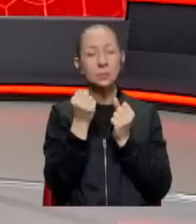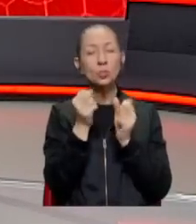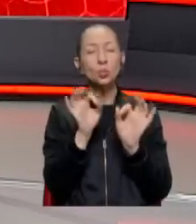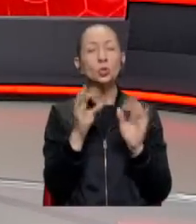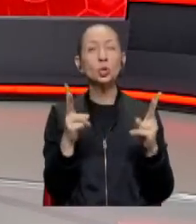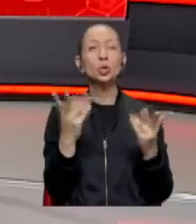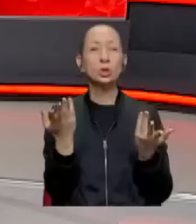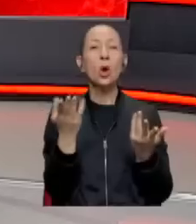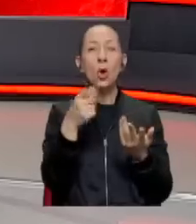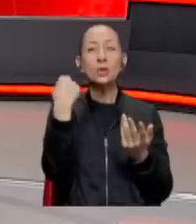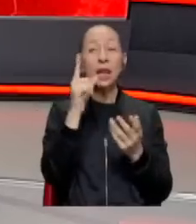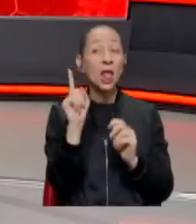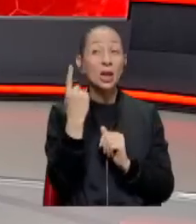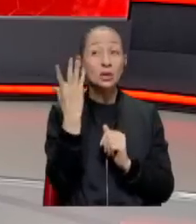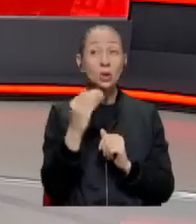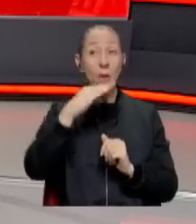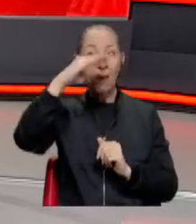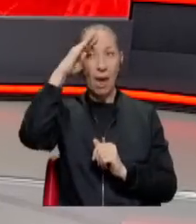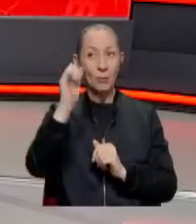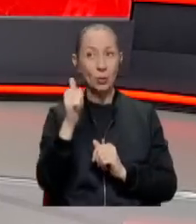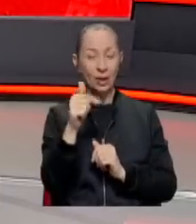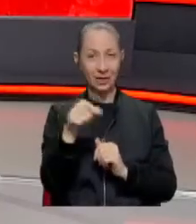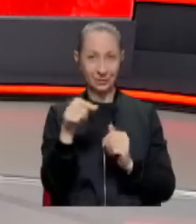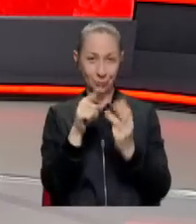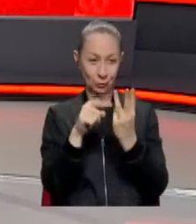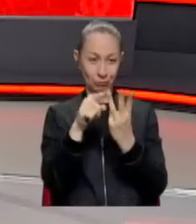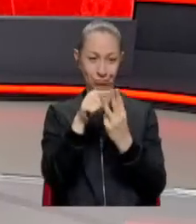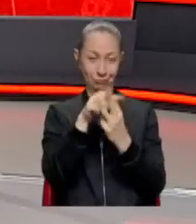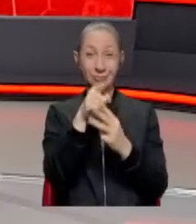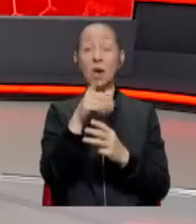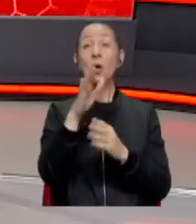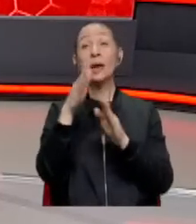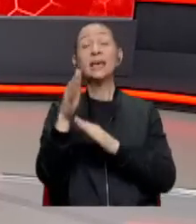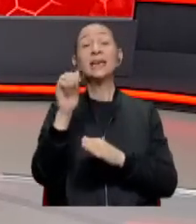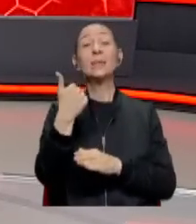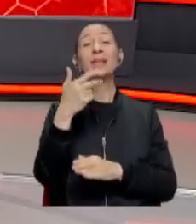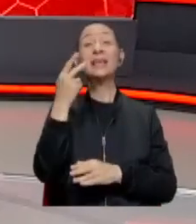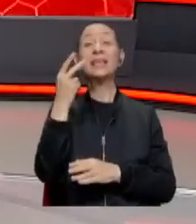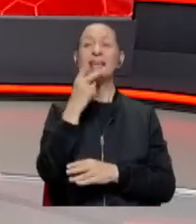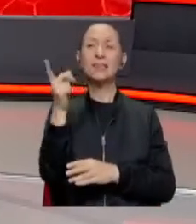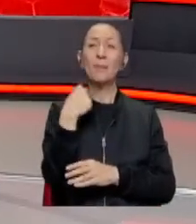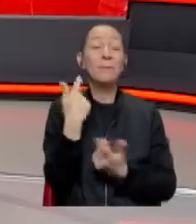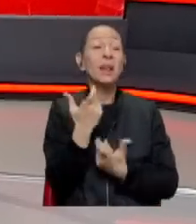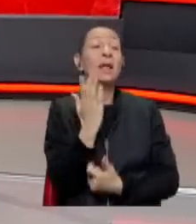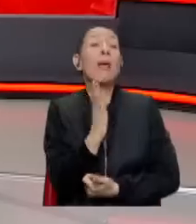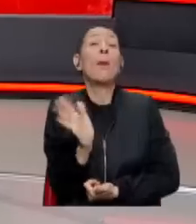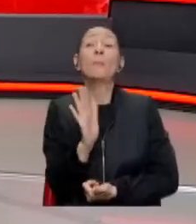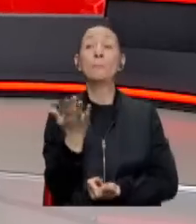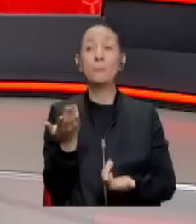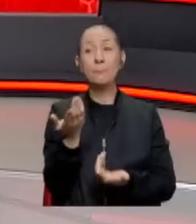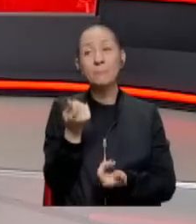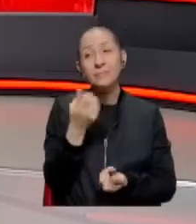o bakımdan da ilginç olacak bayram günleri öte yandan da tabii kıymetli teyzemiz dedi bir yere gidemem ben